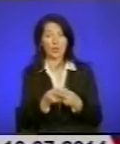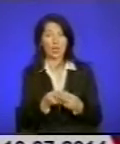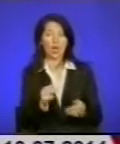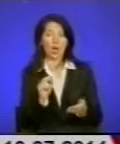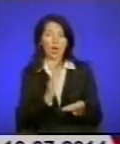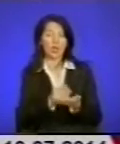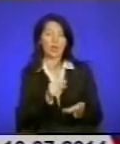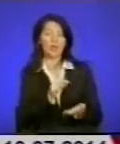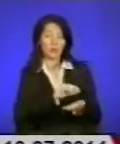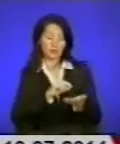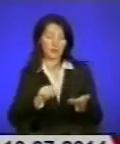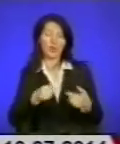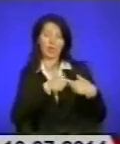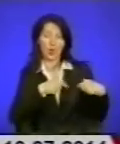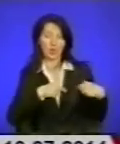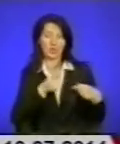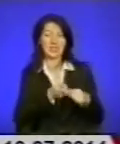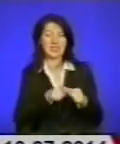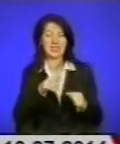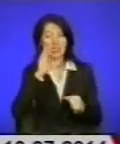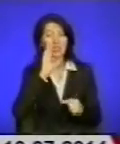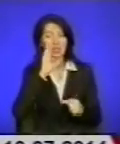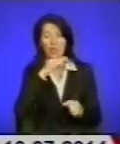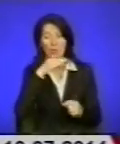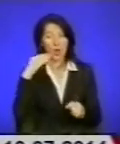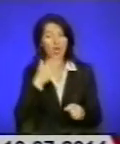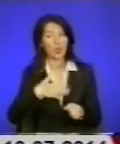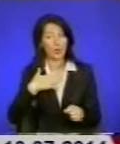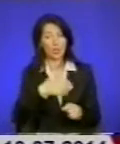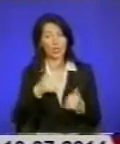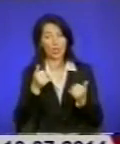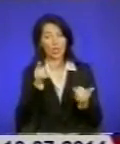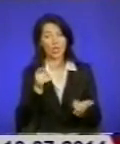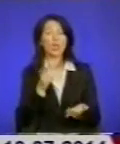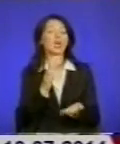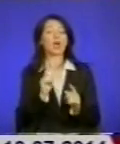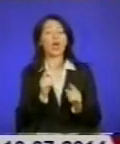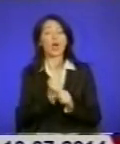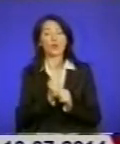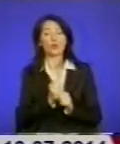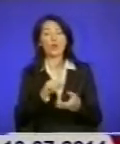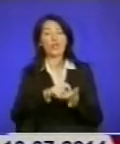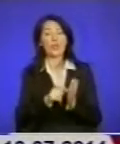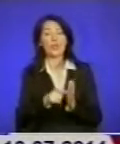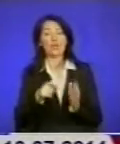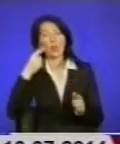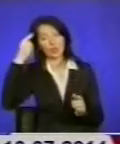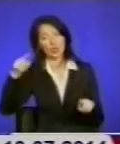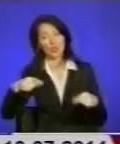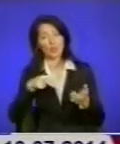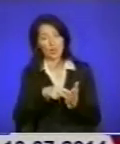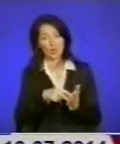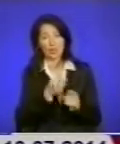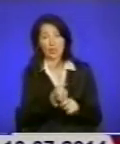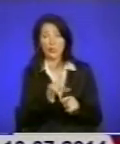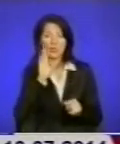жінки чимало пережили. Для них діє кімната психологічної реабілітації. За словами психолога, найбільше засуджені переймаються долями своїх